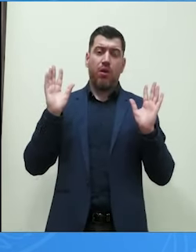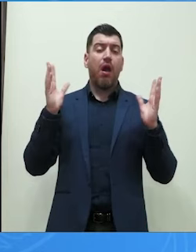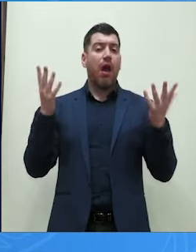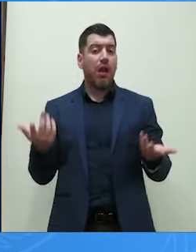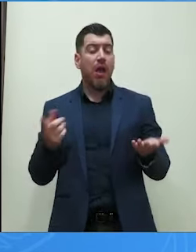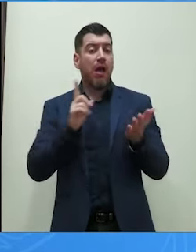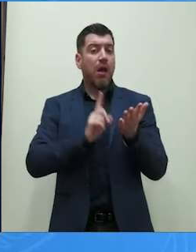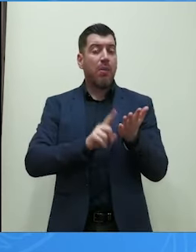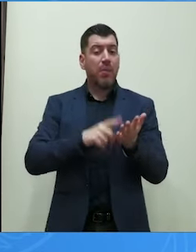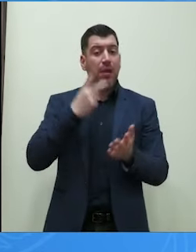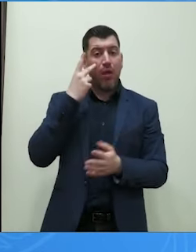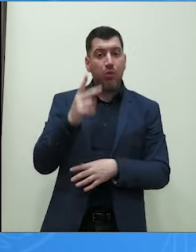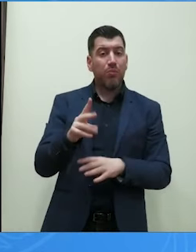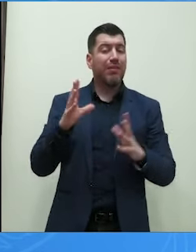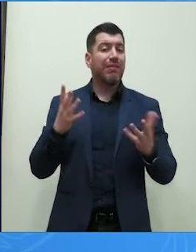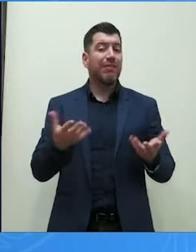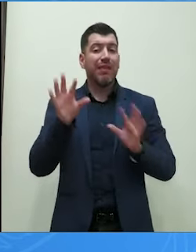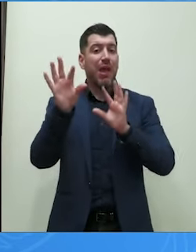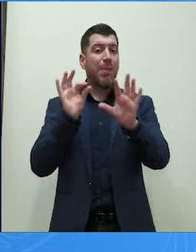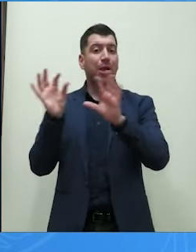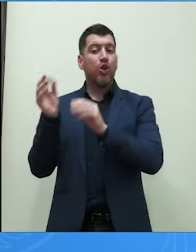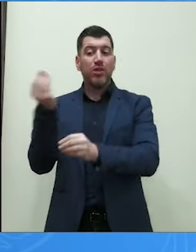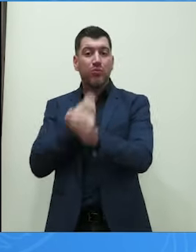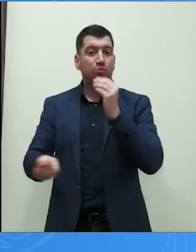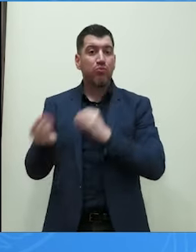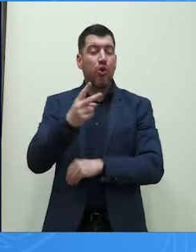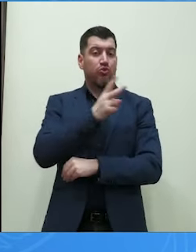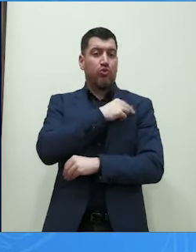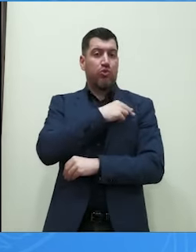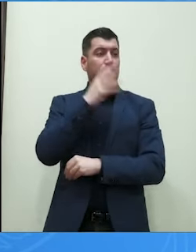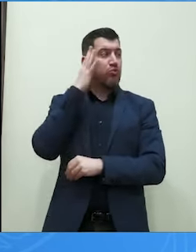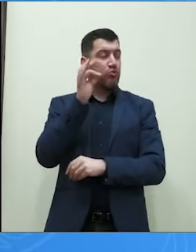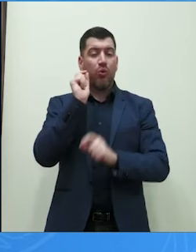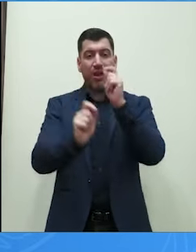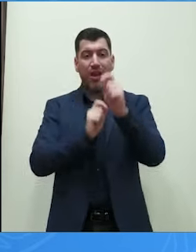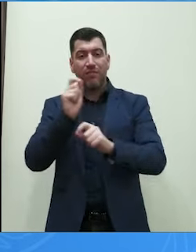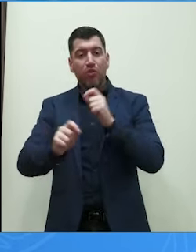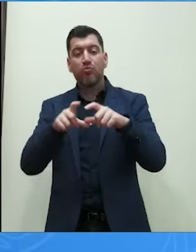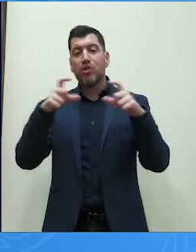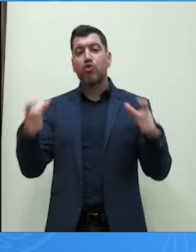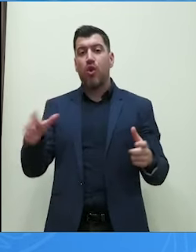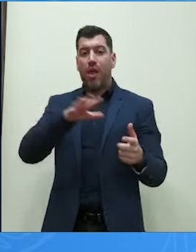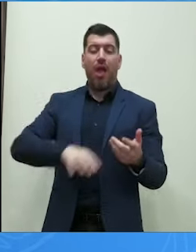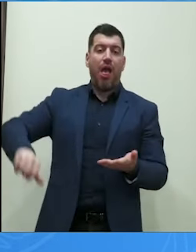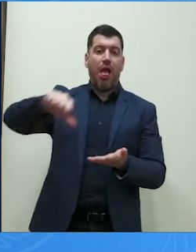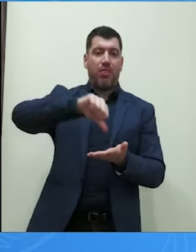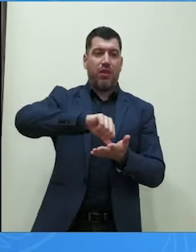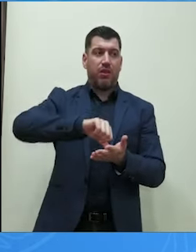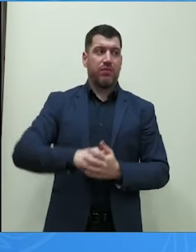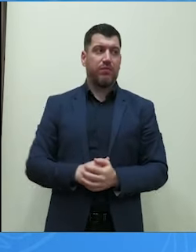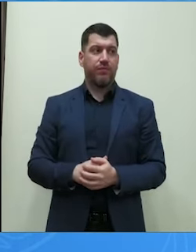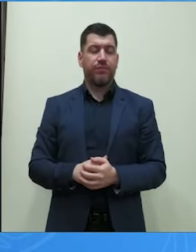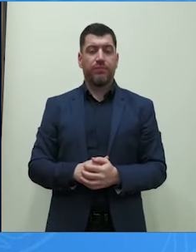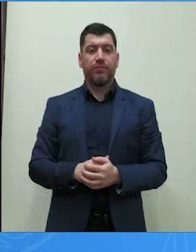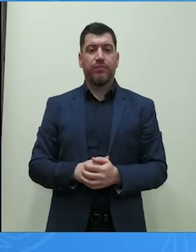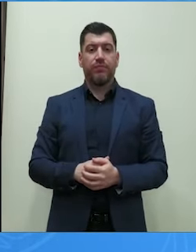απόρρια ποιών επιλογών είναι η κατάσταση που υπάρχει σήμερα στα σχολεία της Αθήνας. Και εδώ υπάρχει η